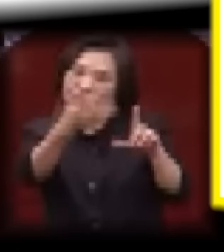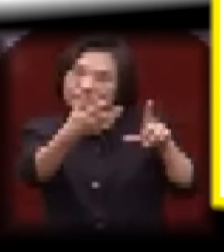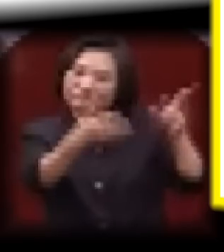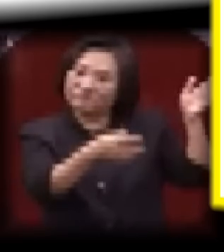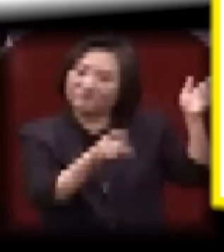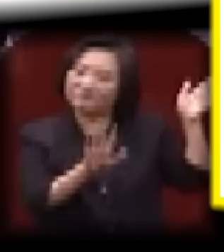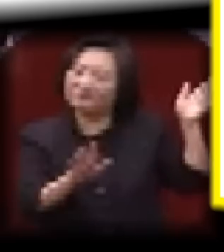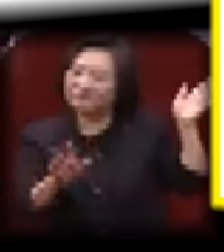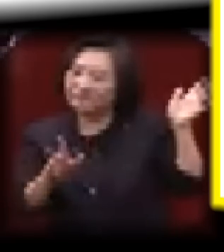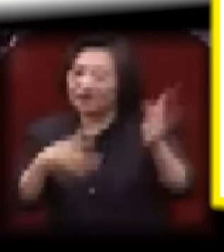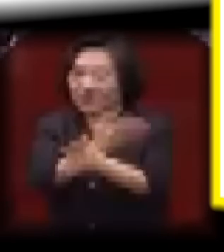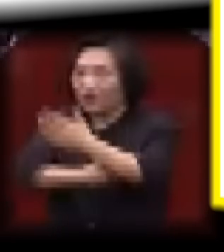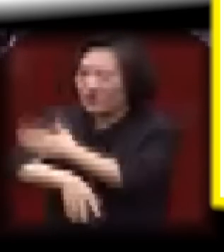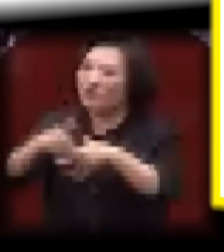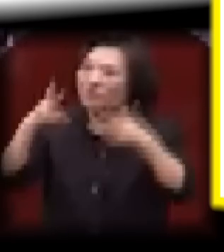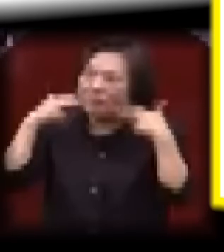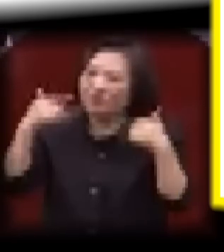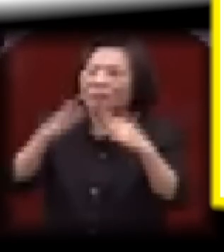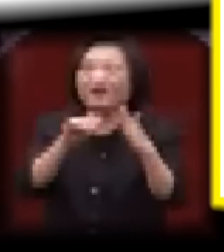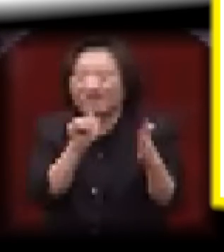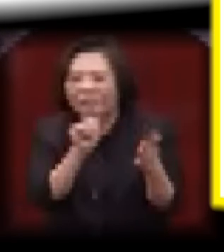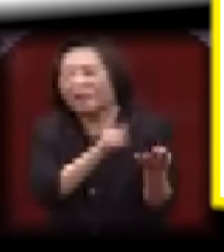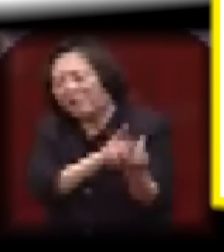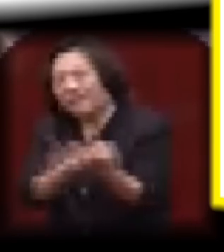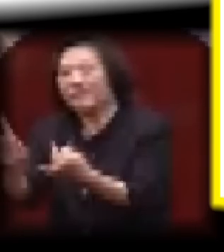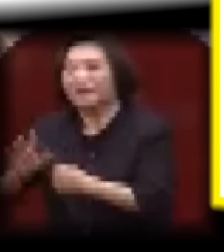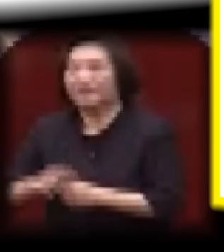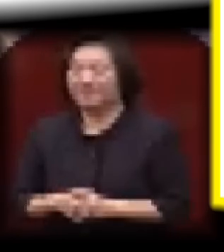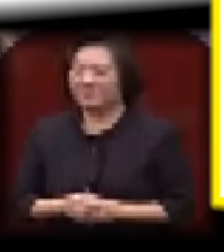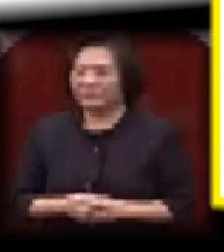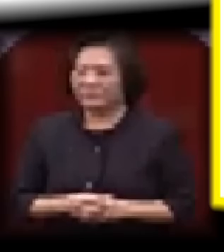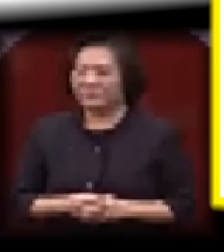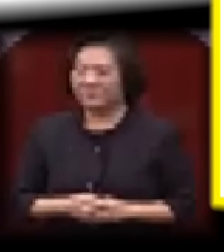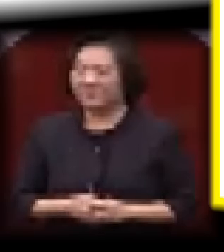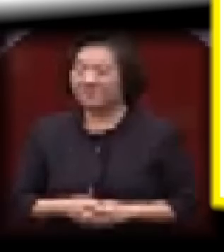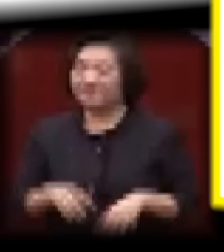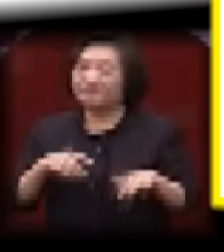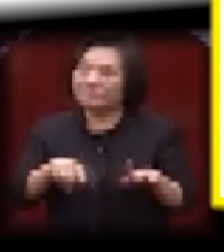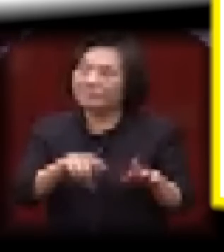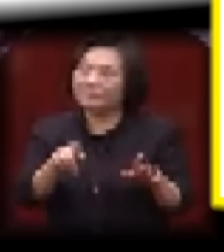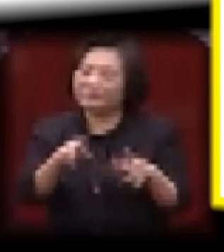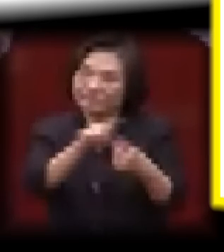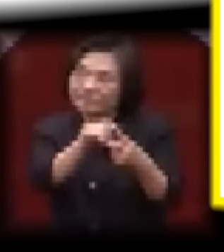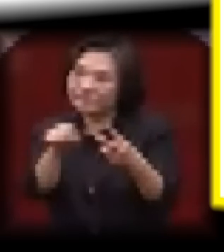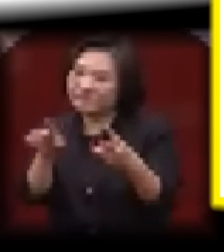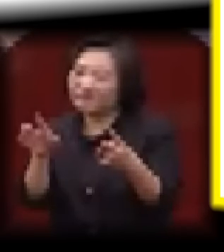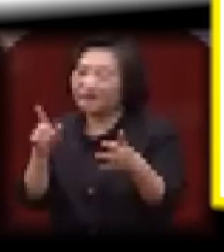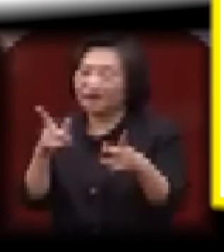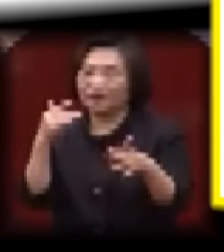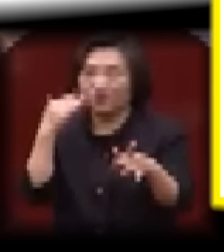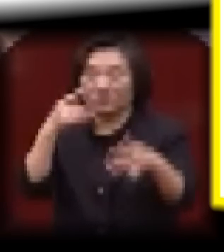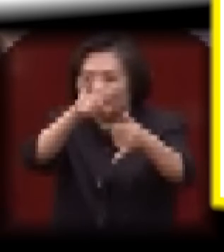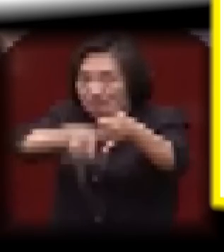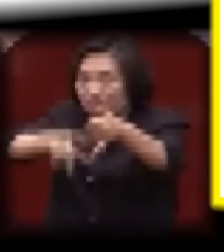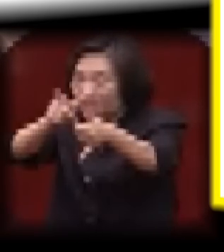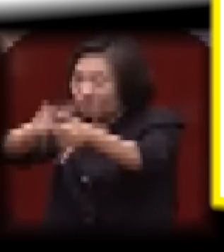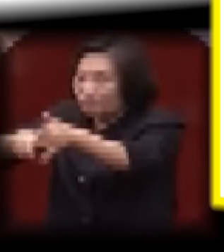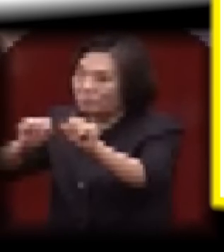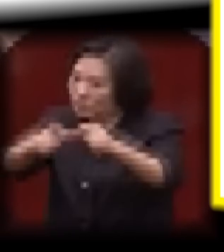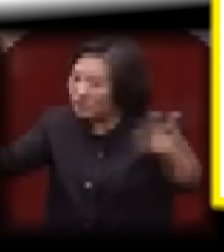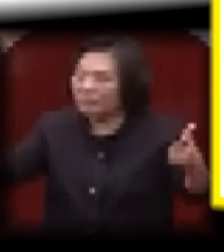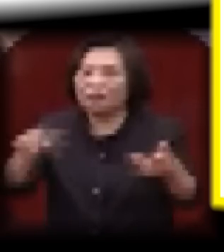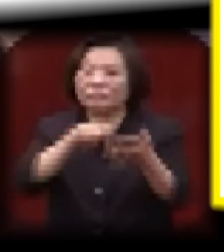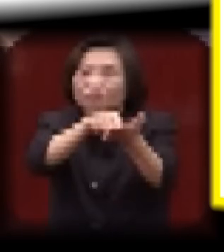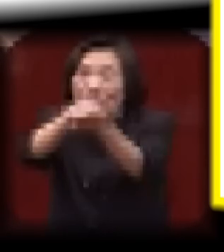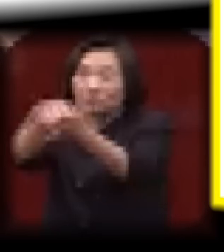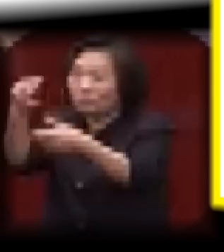身心障碍的、原住民的、低收入分级租金补贴，原则上是这样的，不同的身份你知道你可以去申请不同